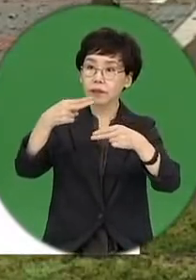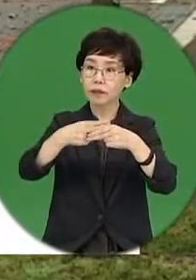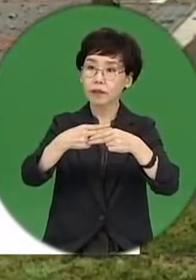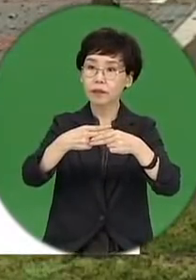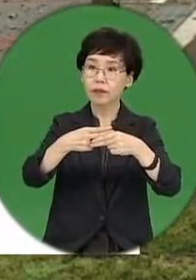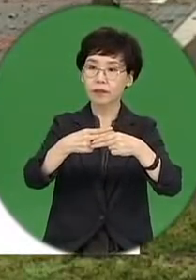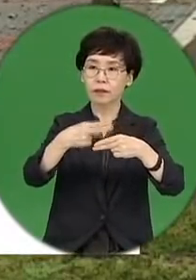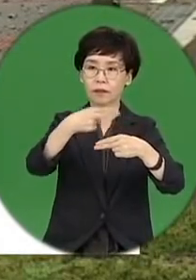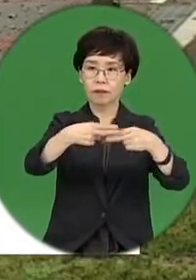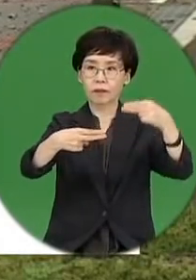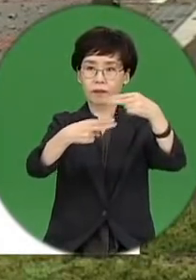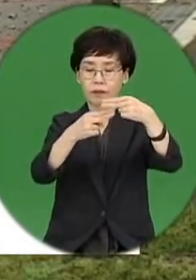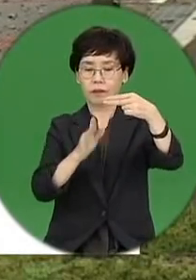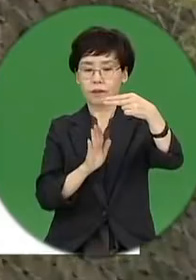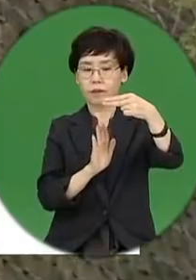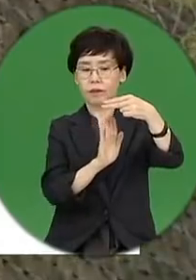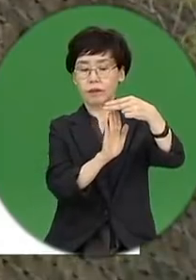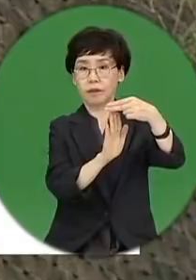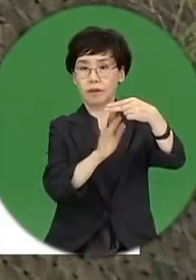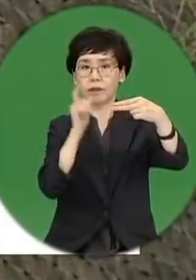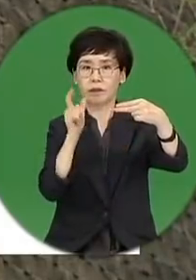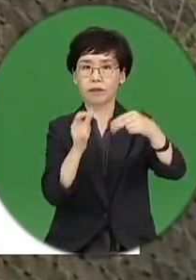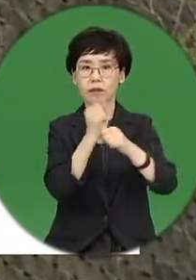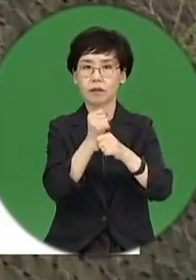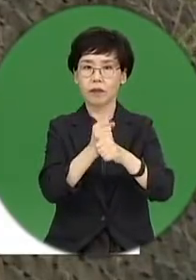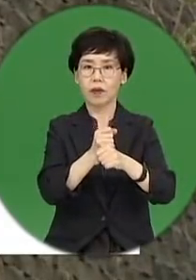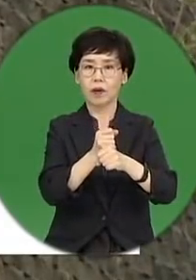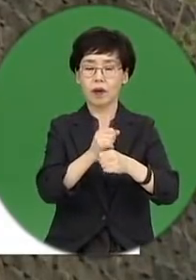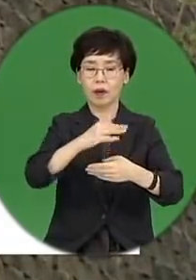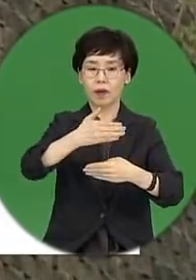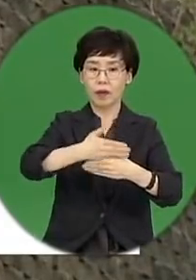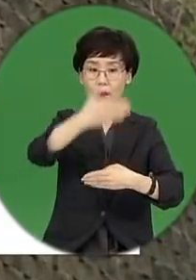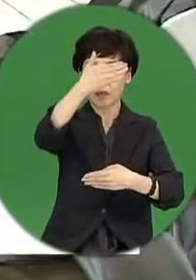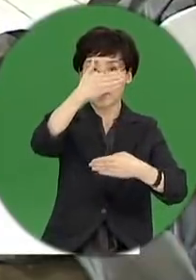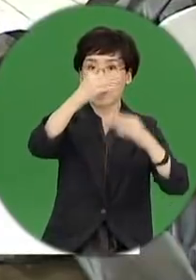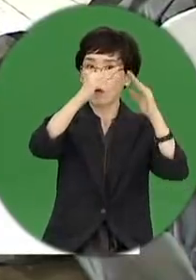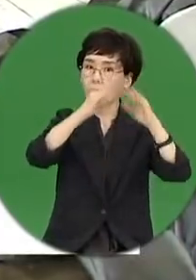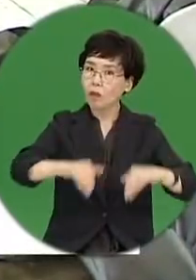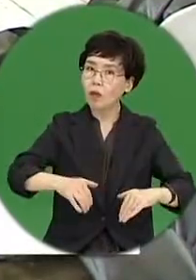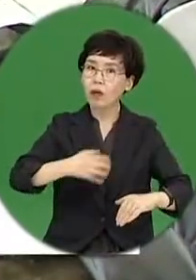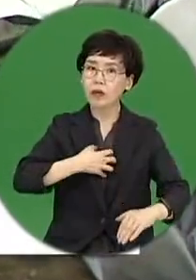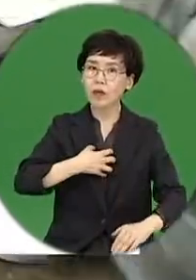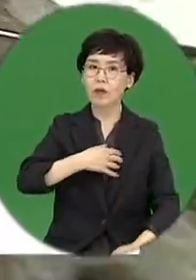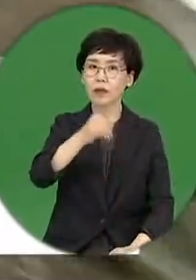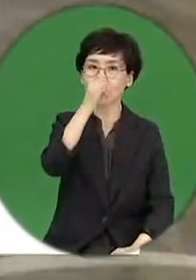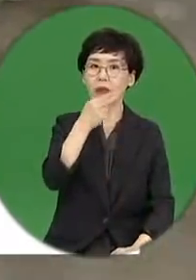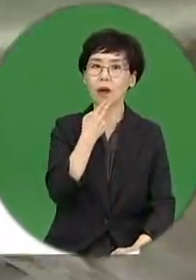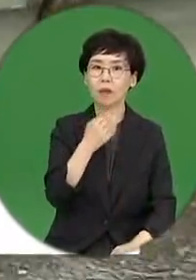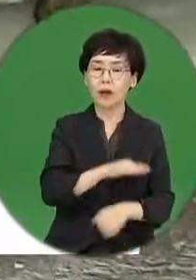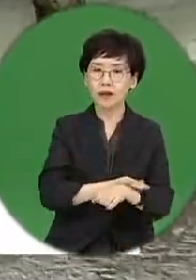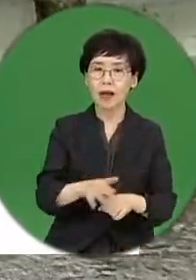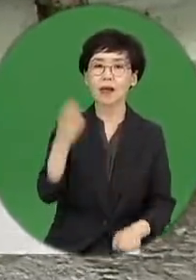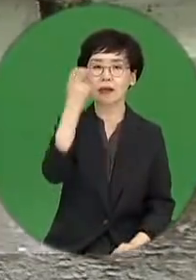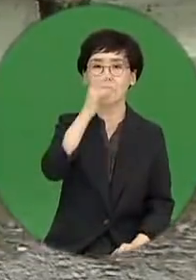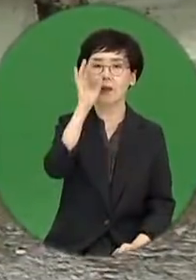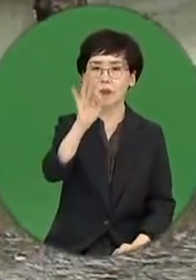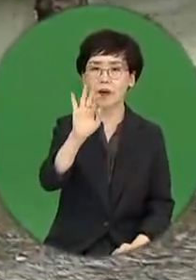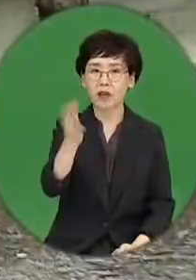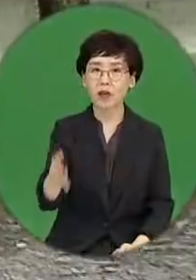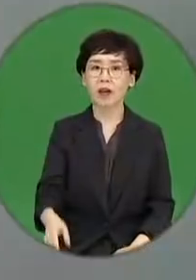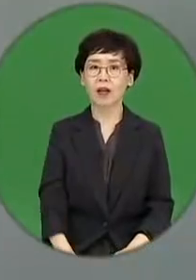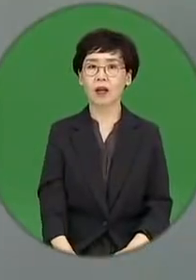받침대를 충분히 대주어 견고하게 하고 담장도 무너질 위험이 없는지 다시 한번 살피고 약한 부분을 지지해 주어야